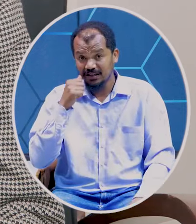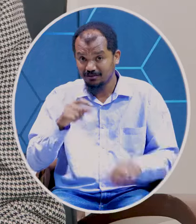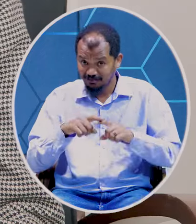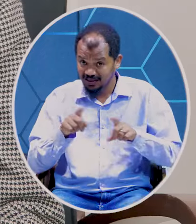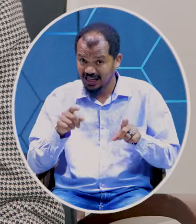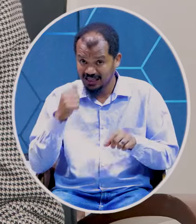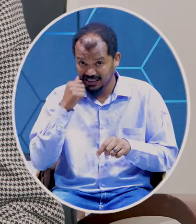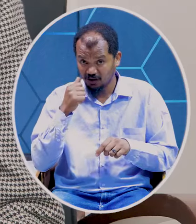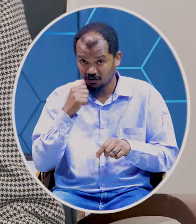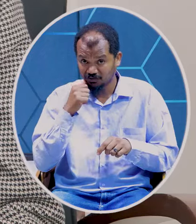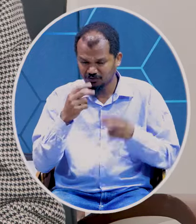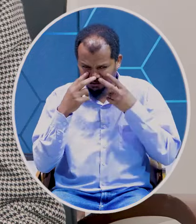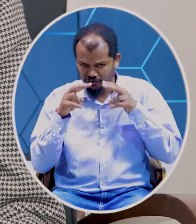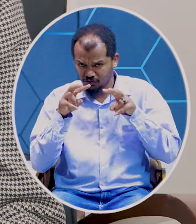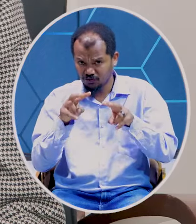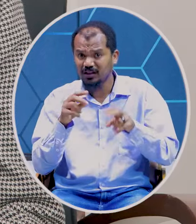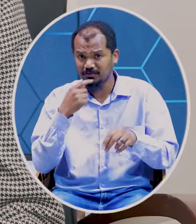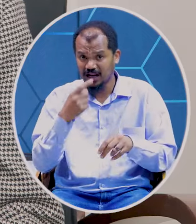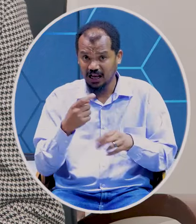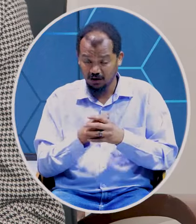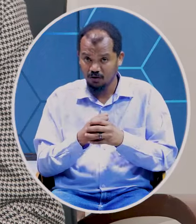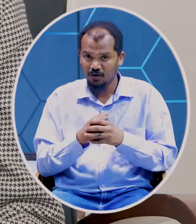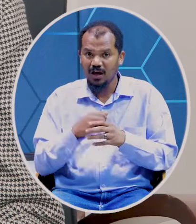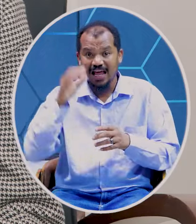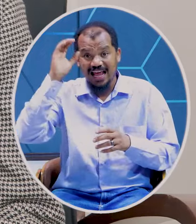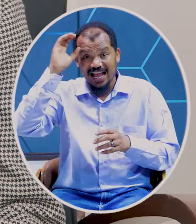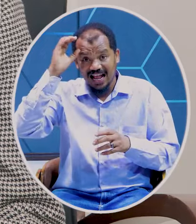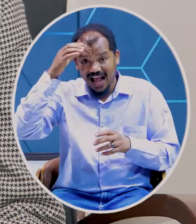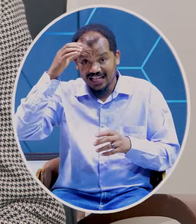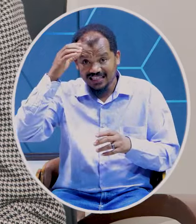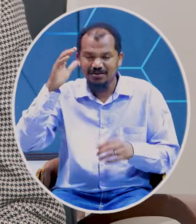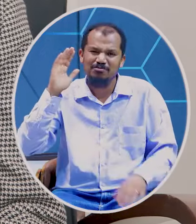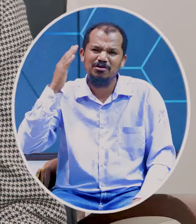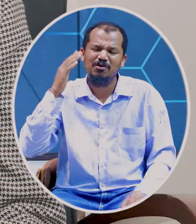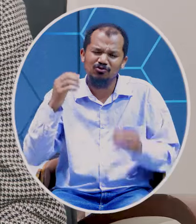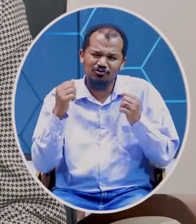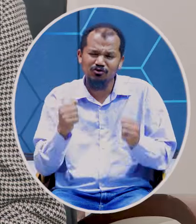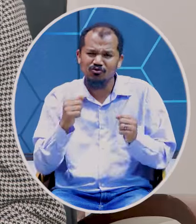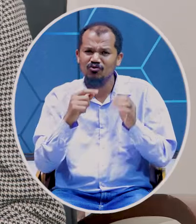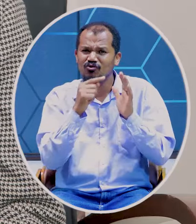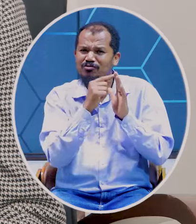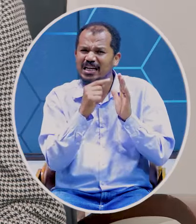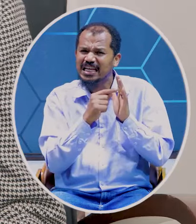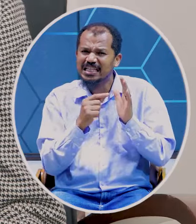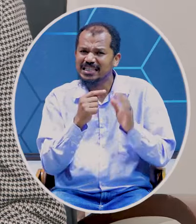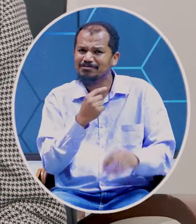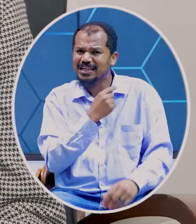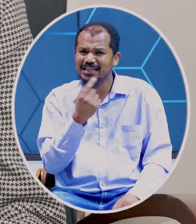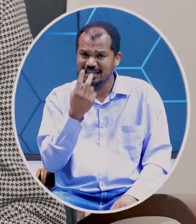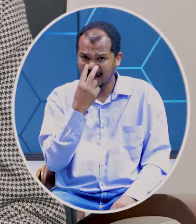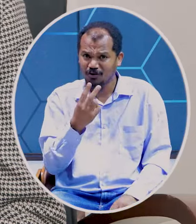ሴቶች በተለይ ሴቶችን አትኩረን ስንናገር የካንሰር ሊመስሉ የሚችሉ ምልክቶችን ካዩ